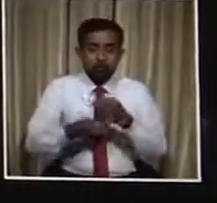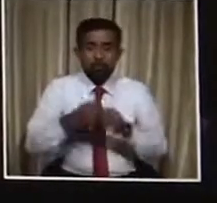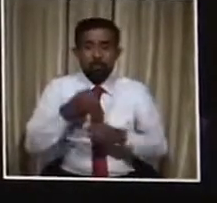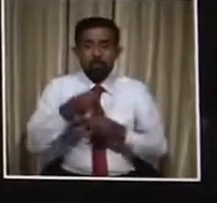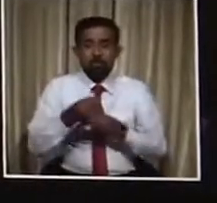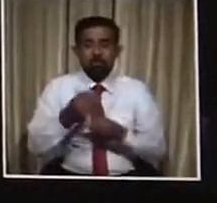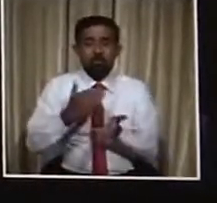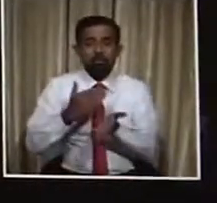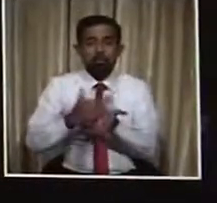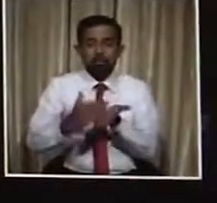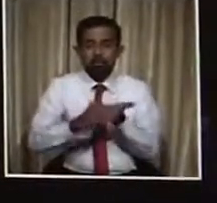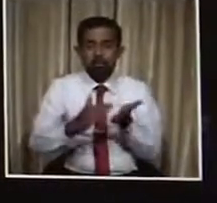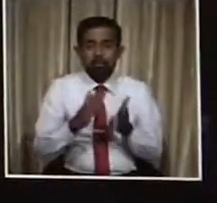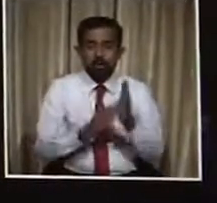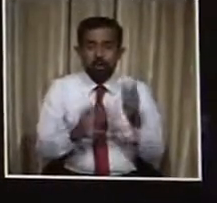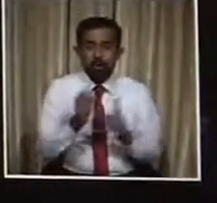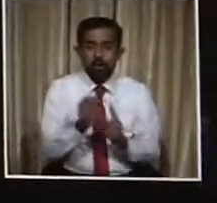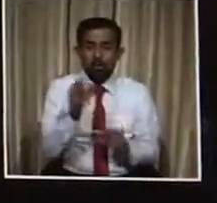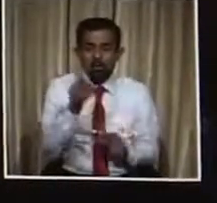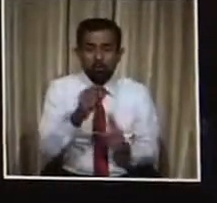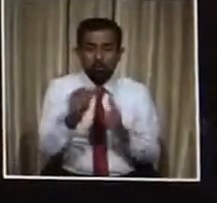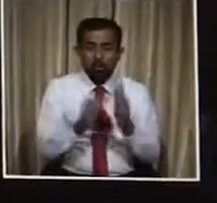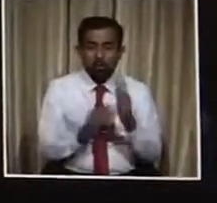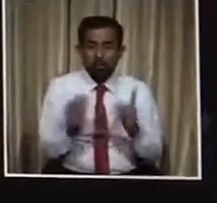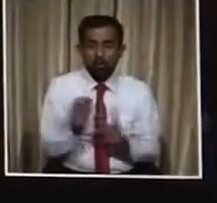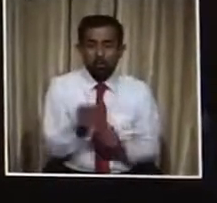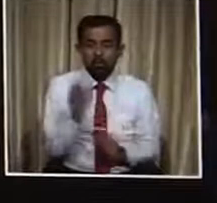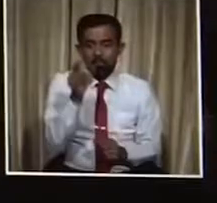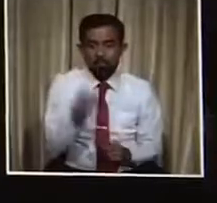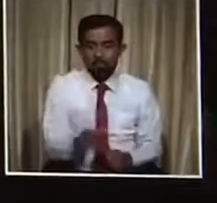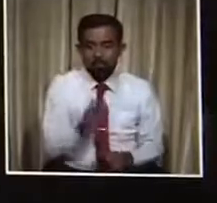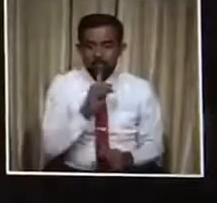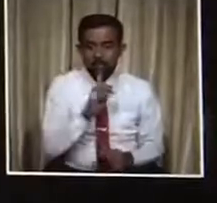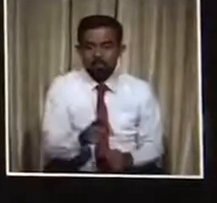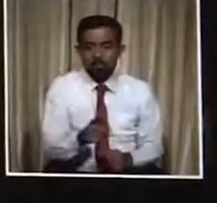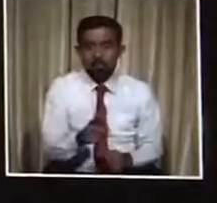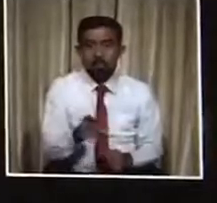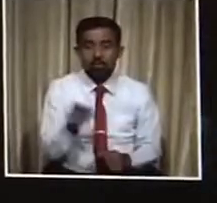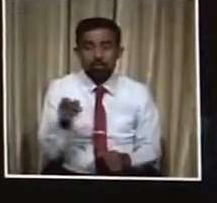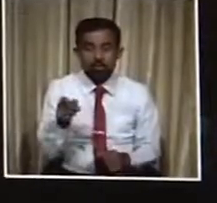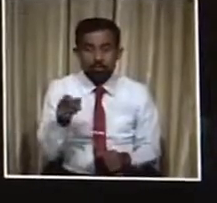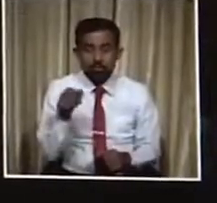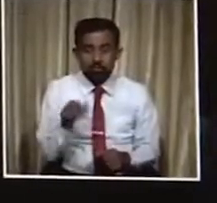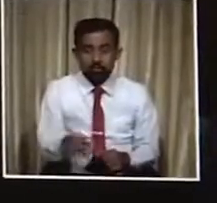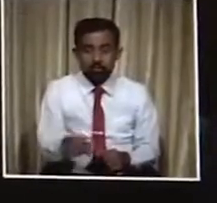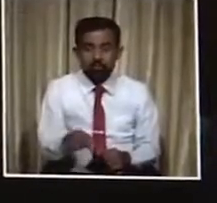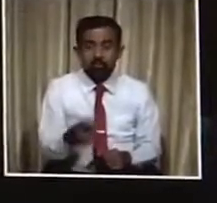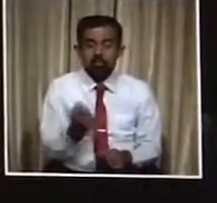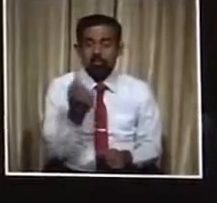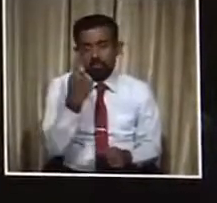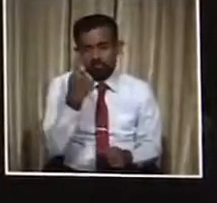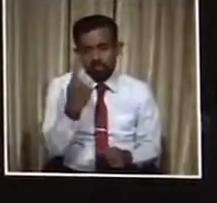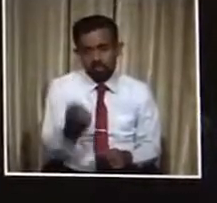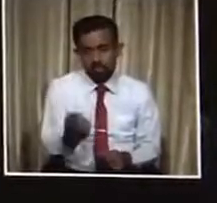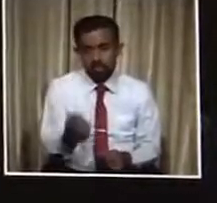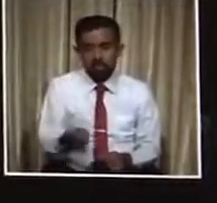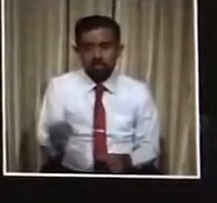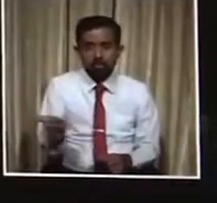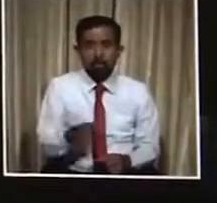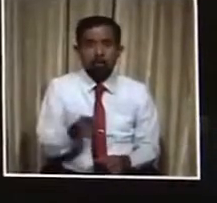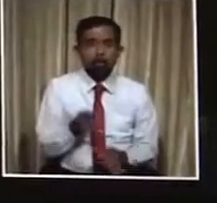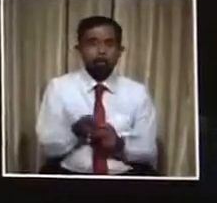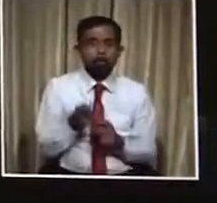நீதிமன்றத்தில் 1.5 வருட காலமாக இழுத்தடிக்கப்பட்ட இந்த 1000 ரூபாய் சம்பள உயர்வு முடியாது. 1000 ரூபாய் இல்லை எனக்கு முடிவு.